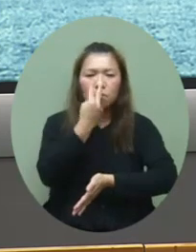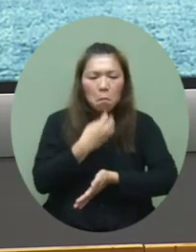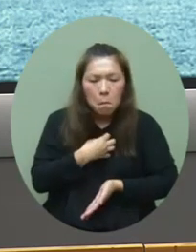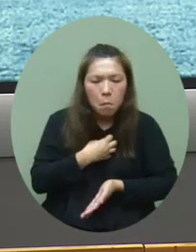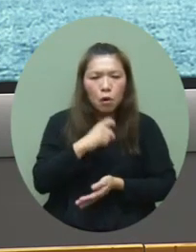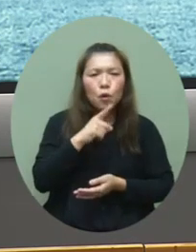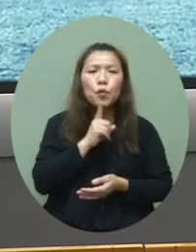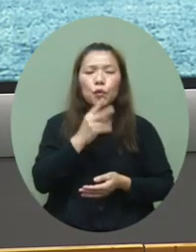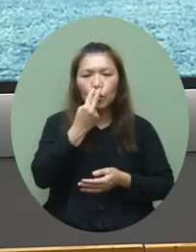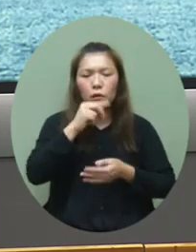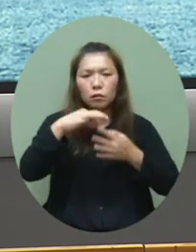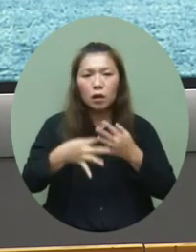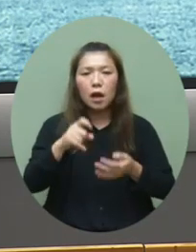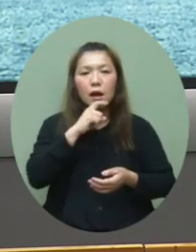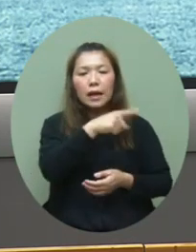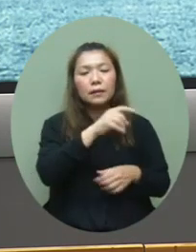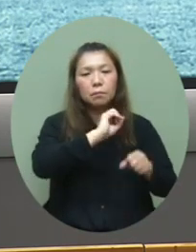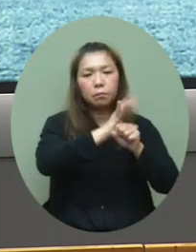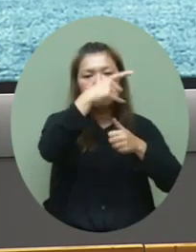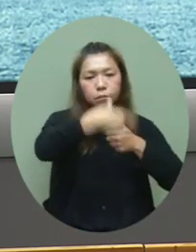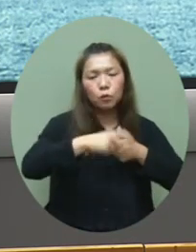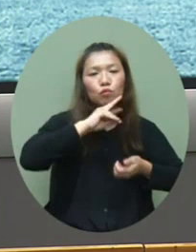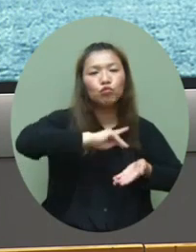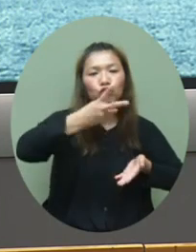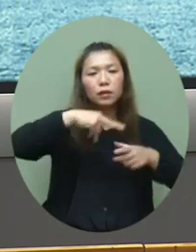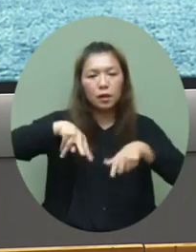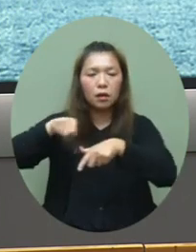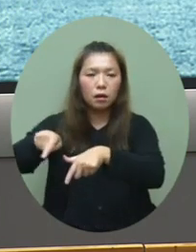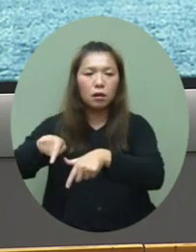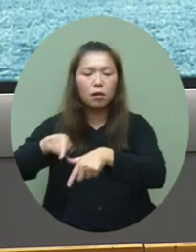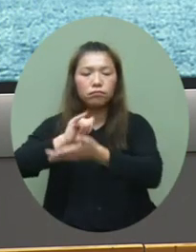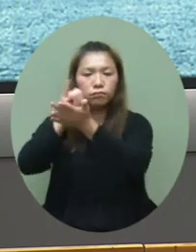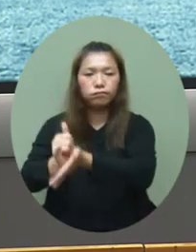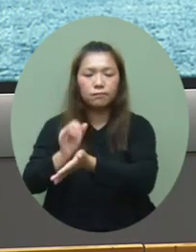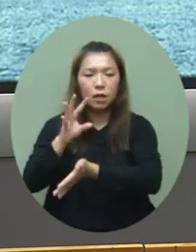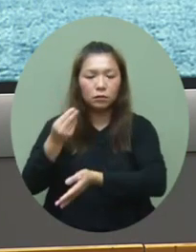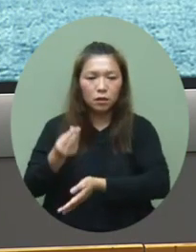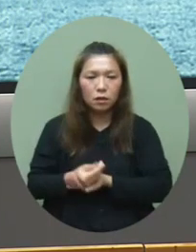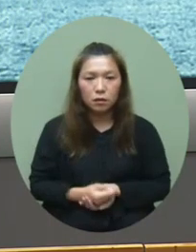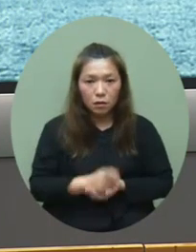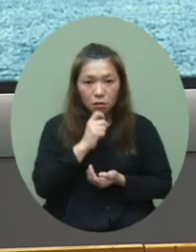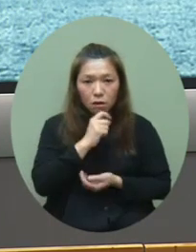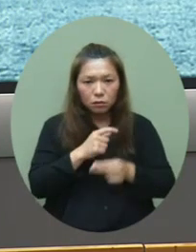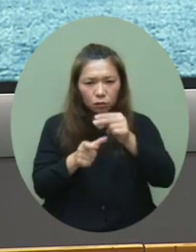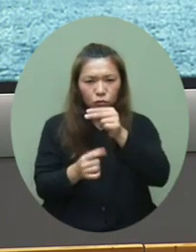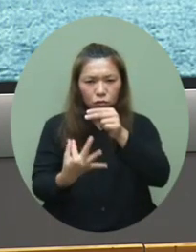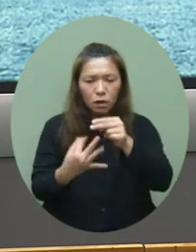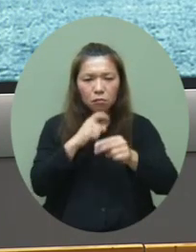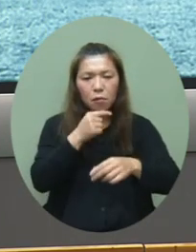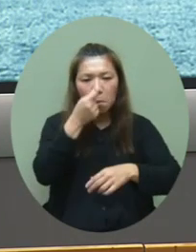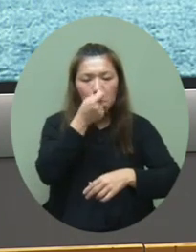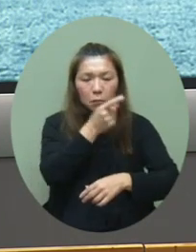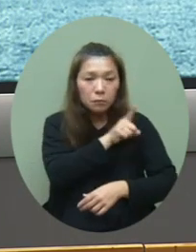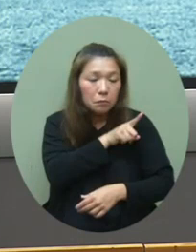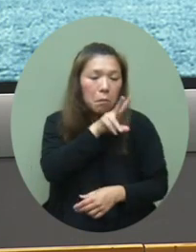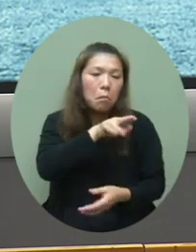係指定診所嗰邊轉介過嚟嘅。咁佢個情形就係7月3日，佢有個快速測試